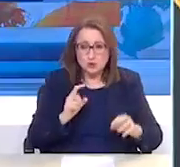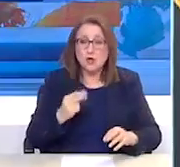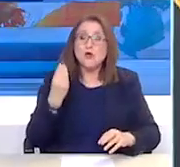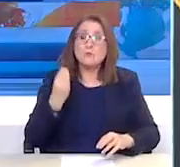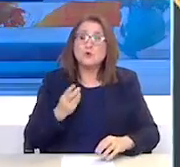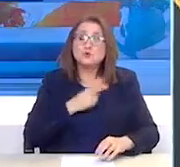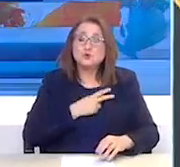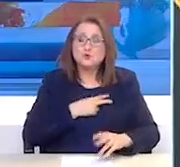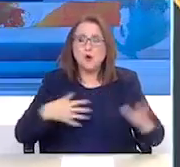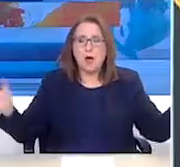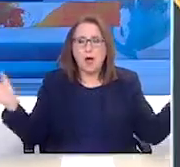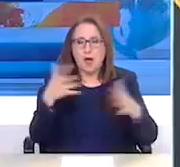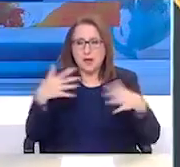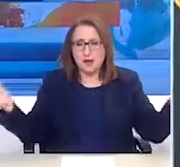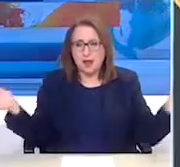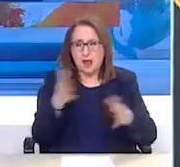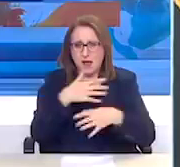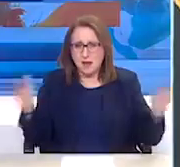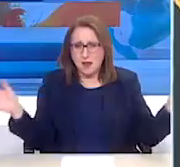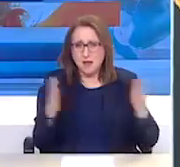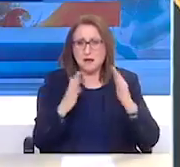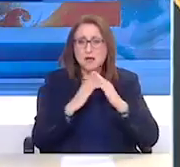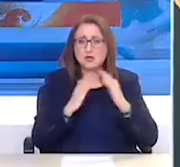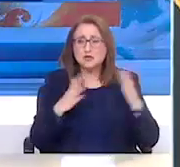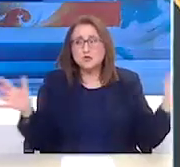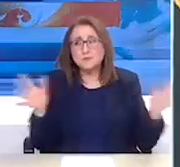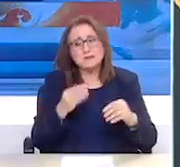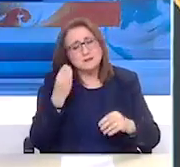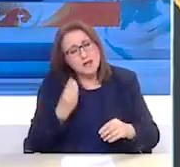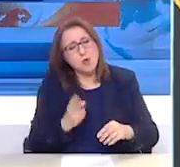το χώρο στον οποίο έχει κάποιον ο οποίος έχει ήπια συμπτώματα και δεν ξέρει αν έχει ή δεν έχει